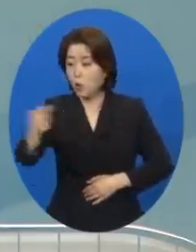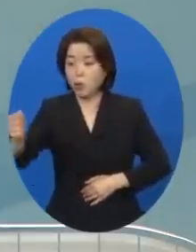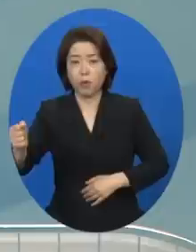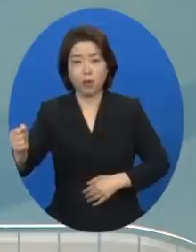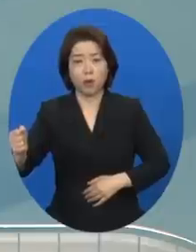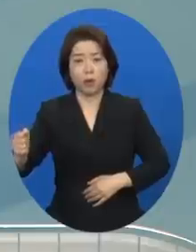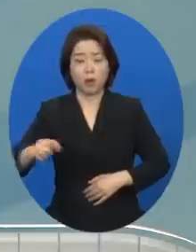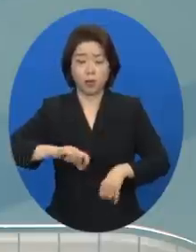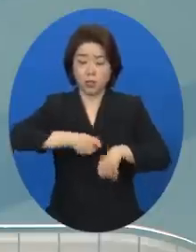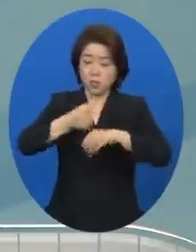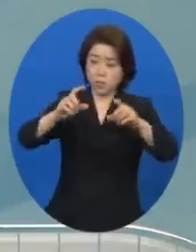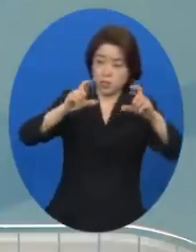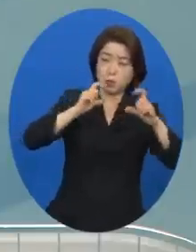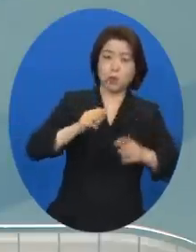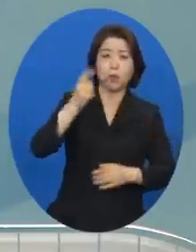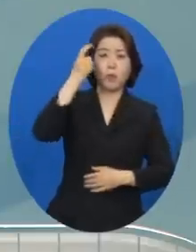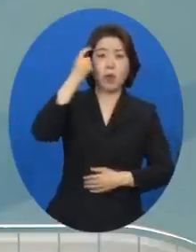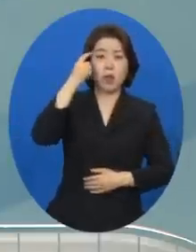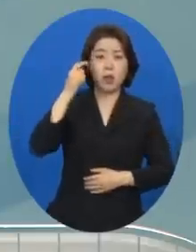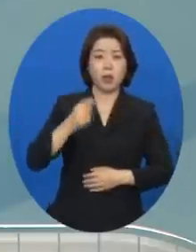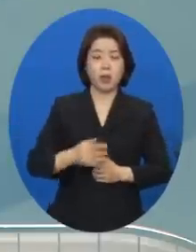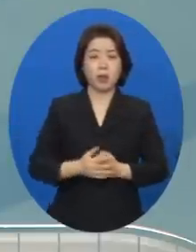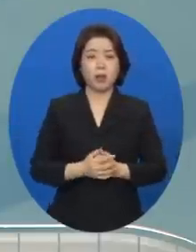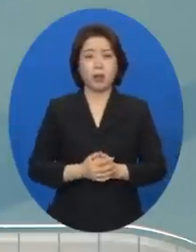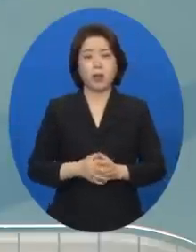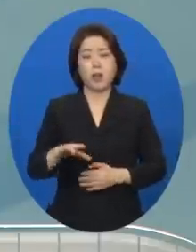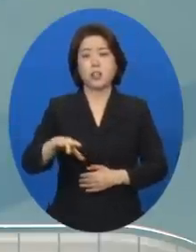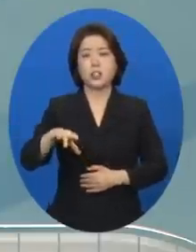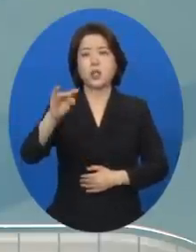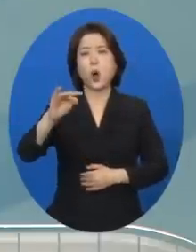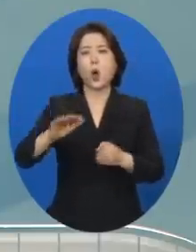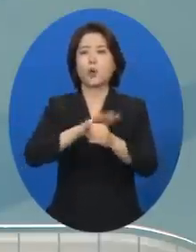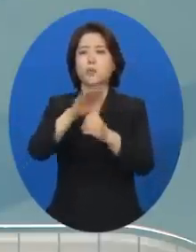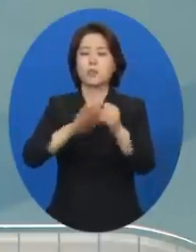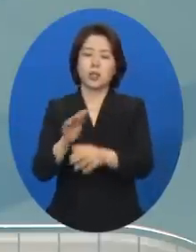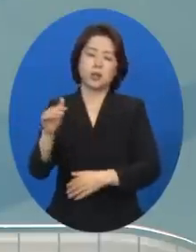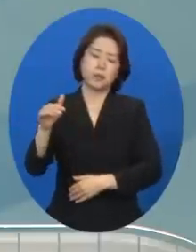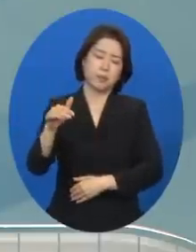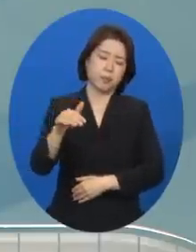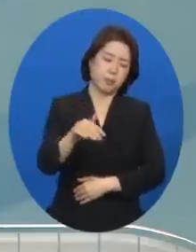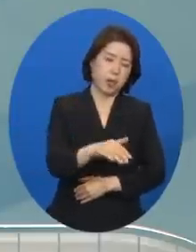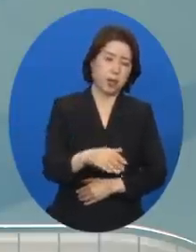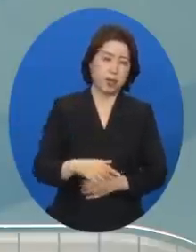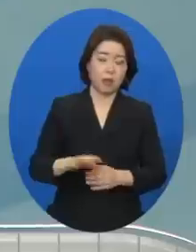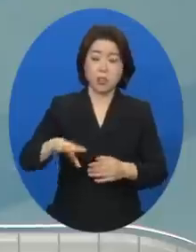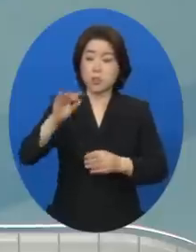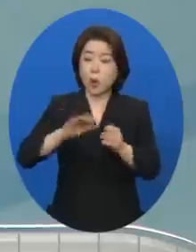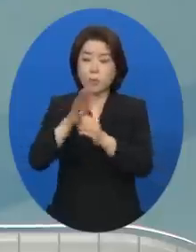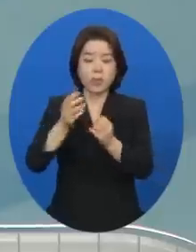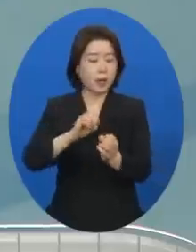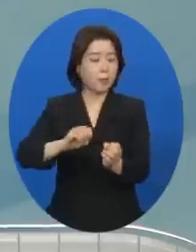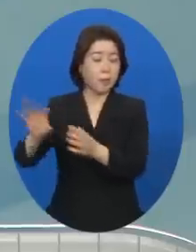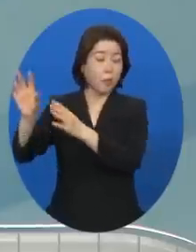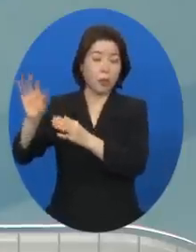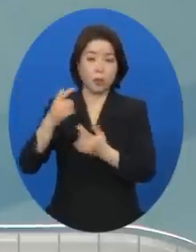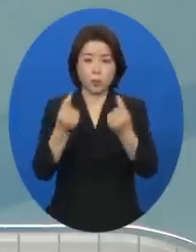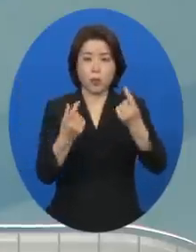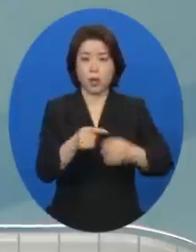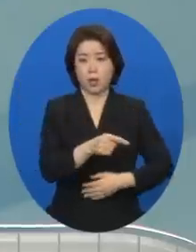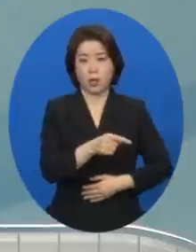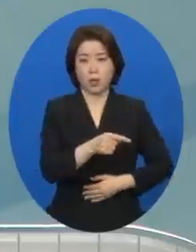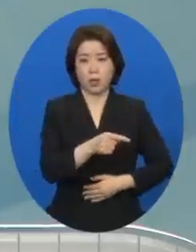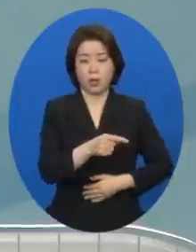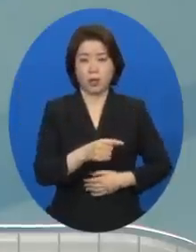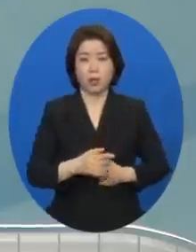왜 받게 되는 거죠 처음 사랑을 잃어 버렸다 처음 사랑을 잃어 봐야